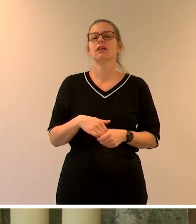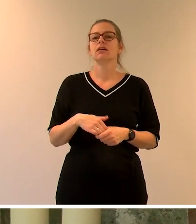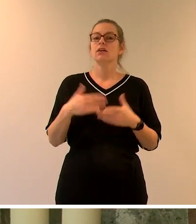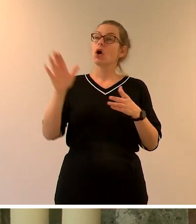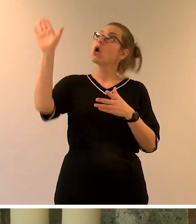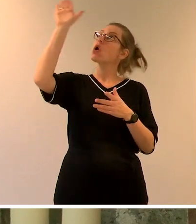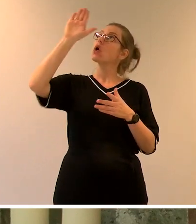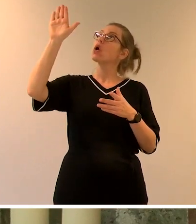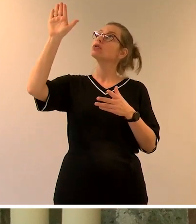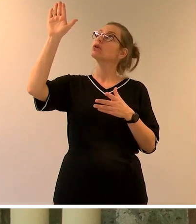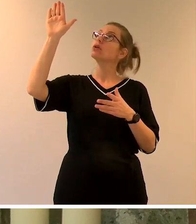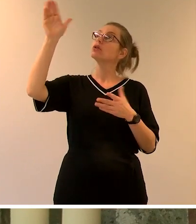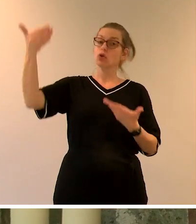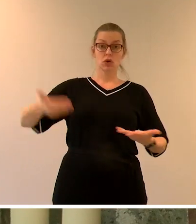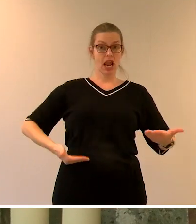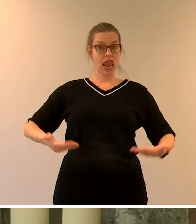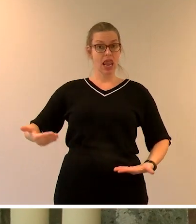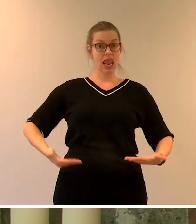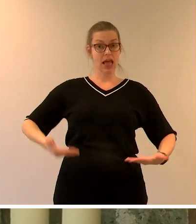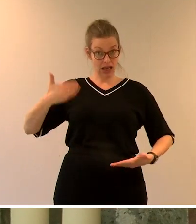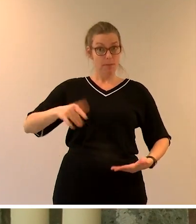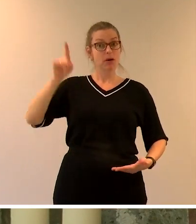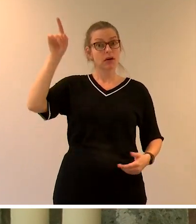Zou God ook zo'n leger hebben?